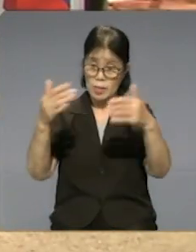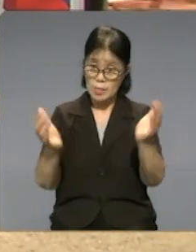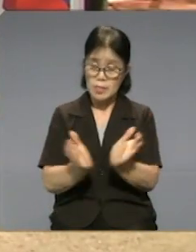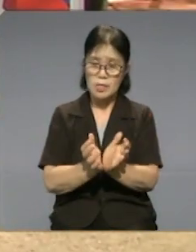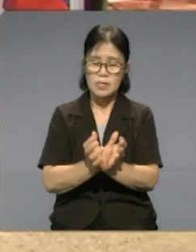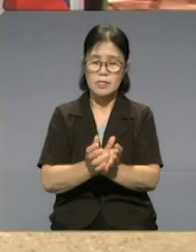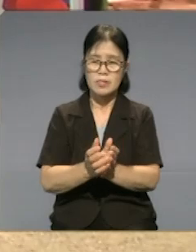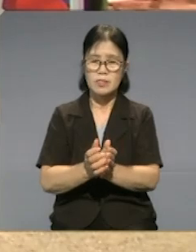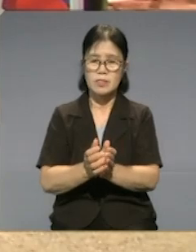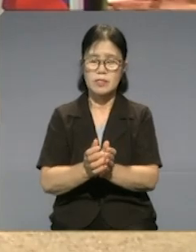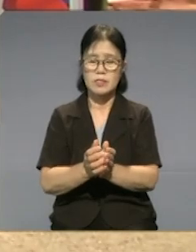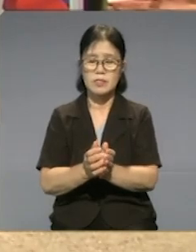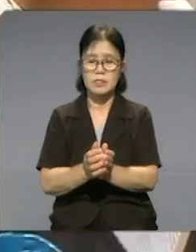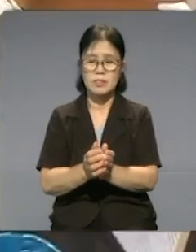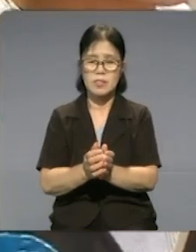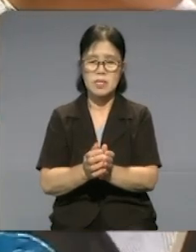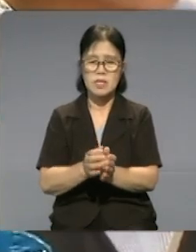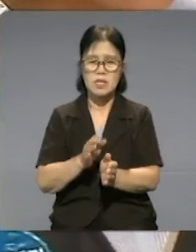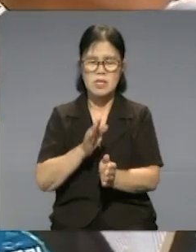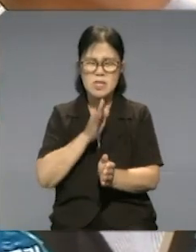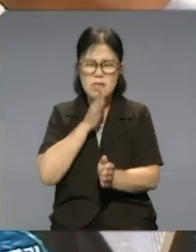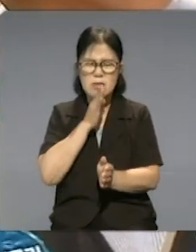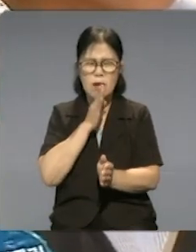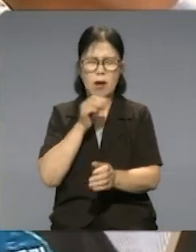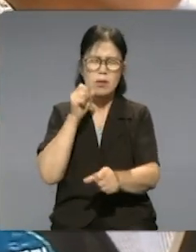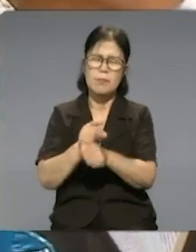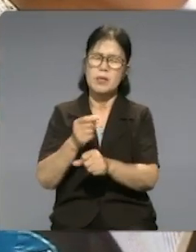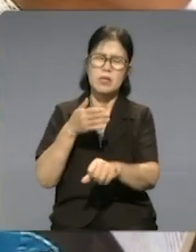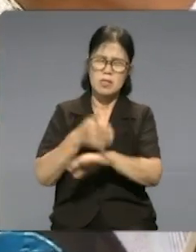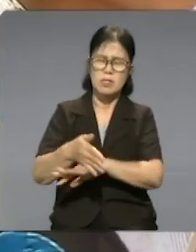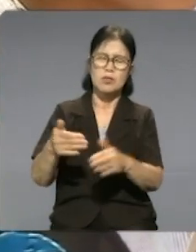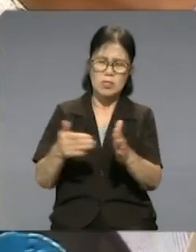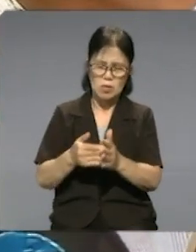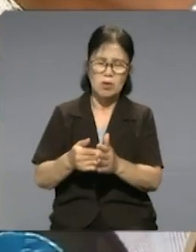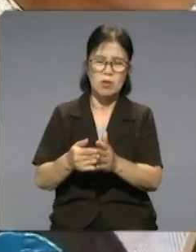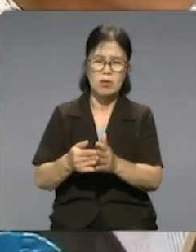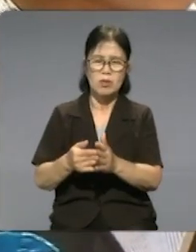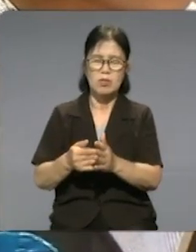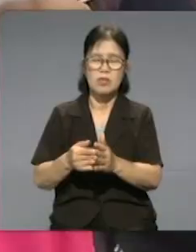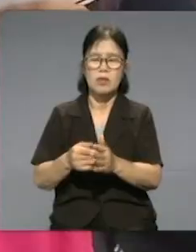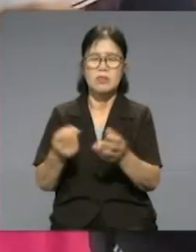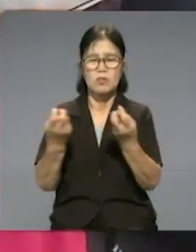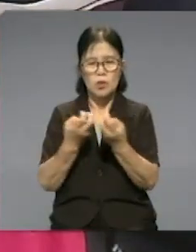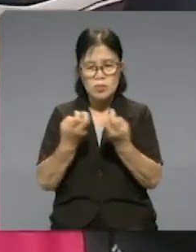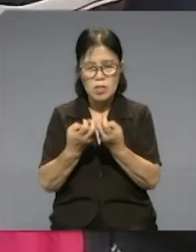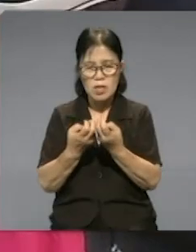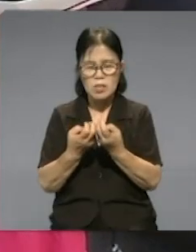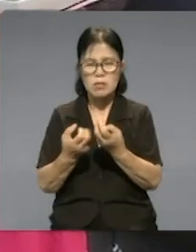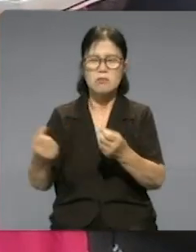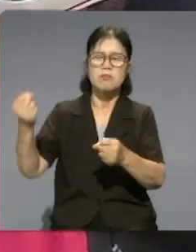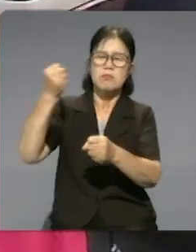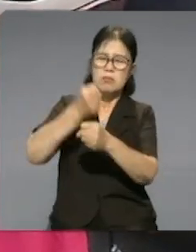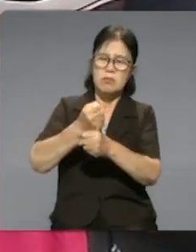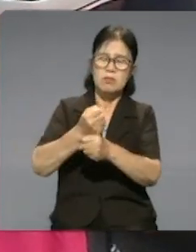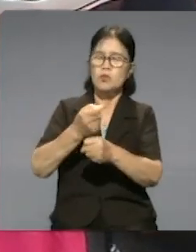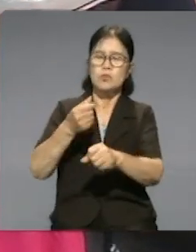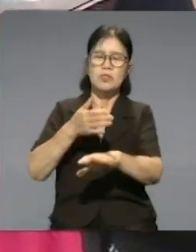사이에선 진작 적용했어야 할 일이었다며 여론에 떠밀려 내놓은 뒤늦은 정상화라는 지적이